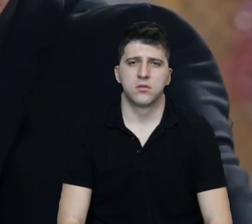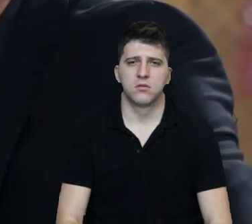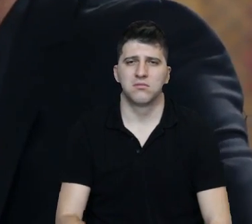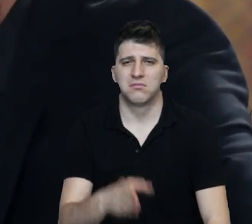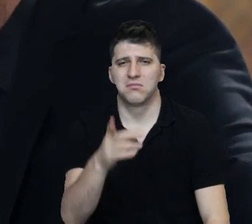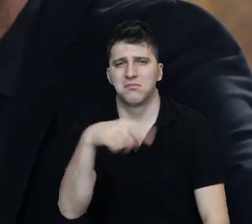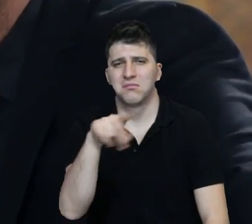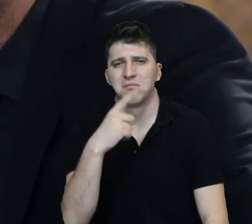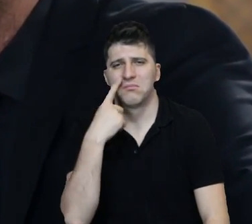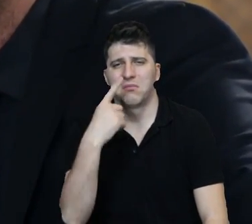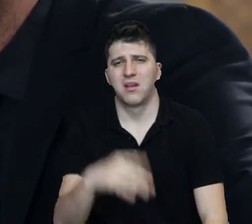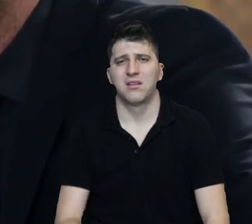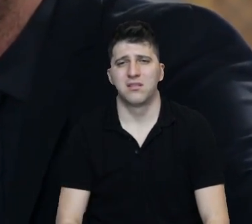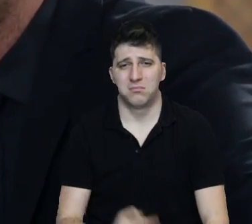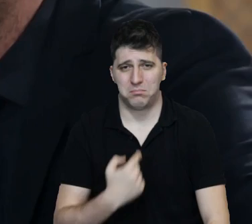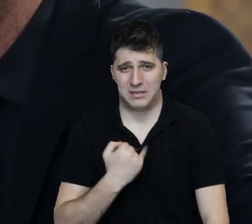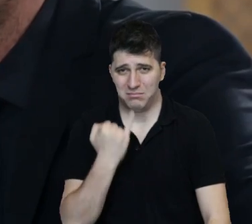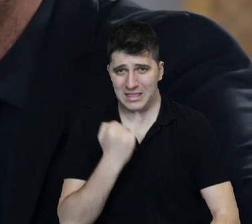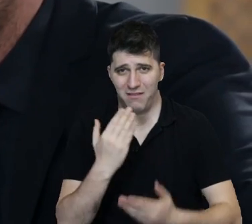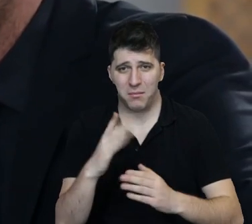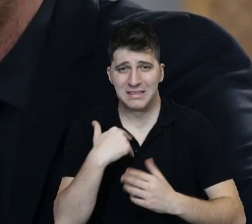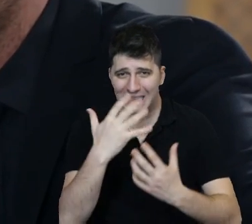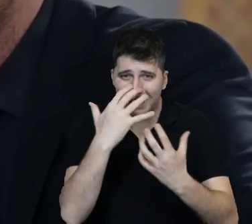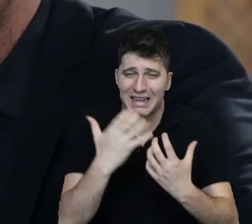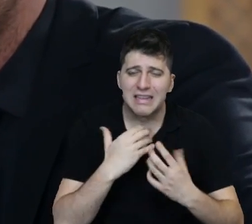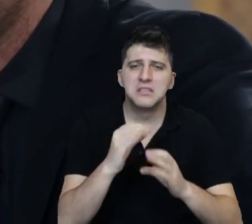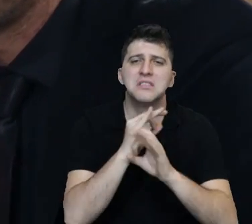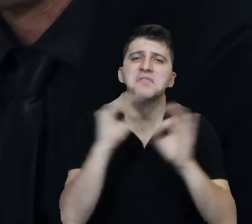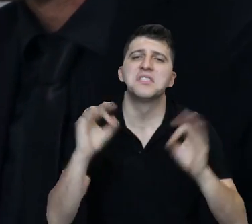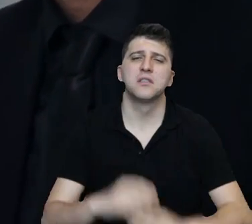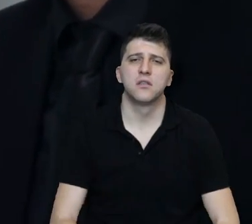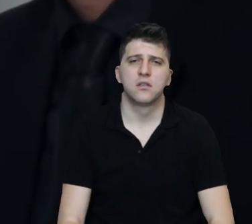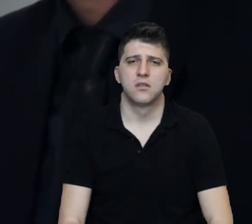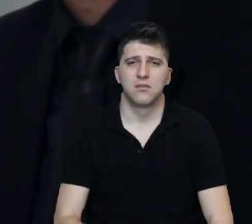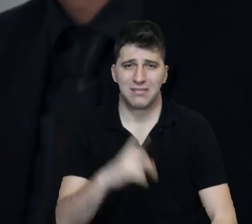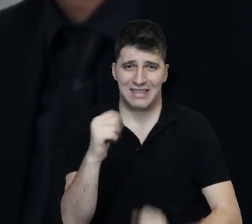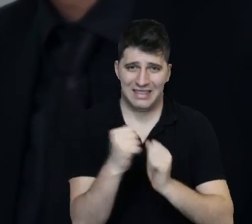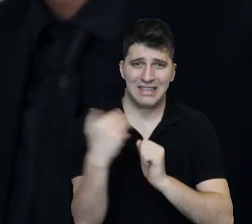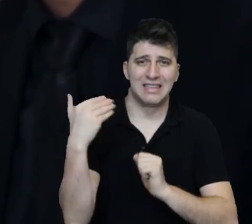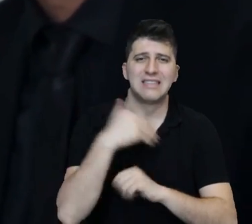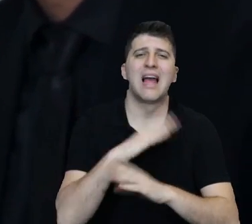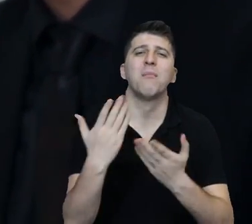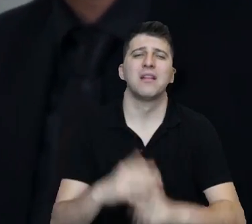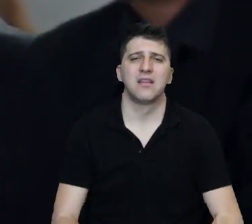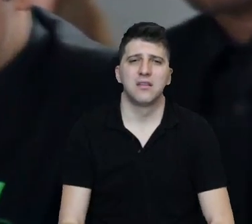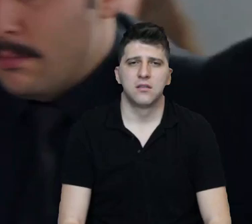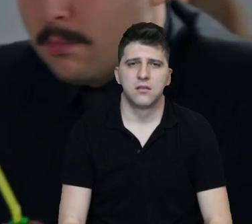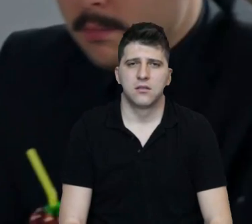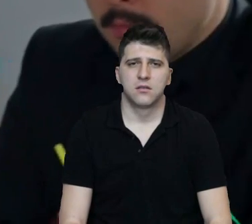Şuraya bak. Biz de misafiriz ama bizimle hiç ilgilenen yok. Bir yanımıza bir de uğramadılar ortaya söyleyeyim.